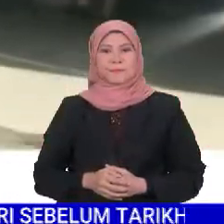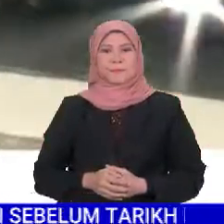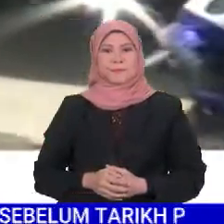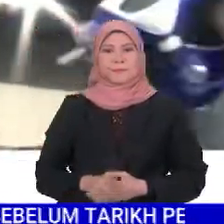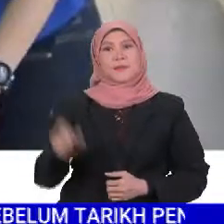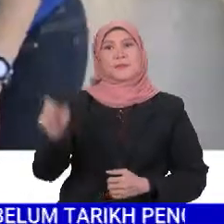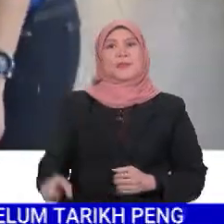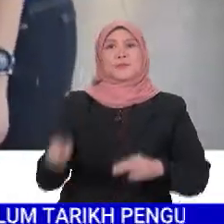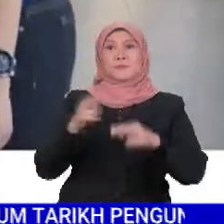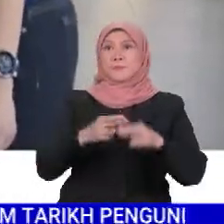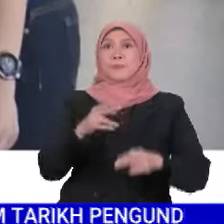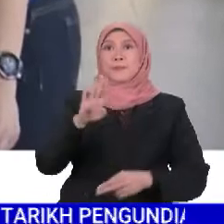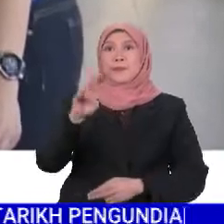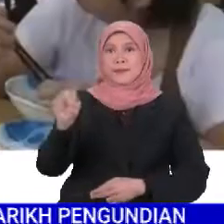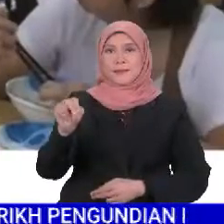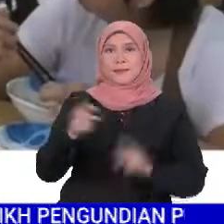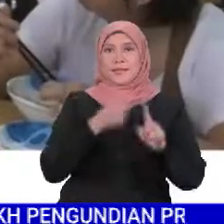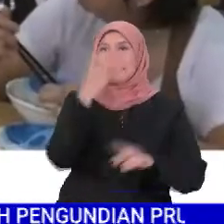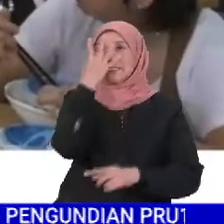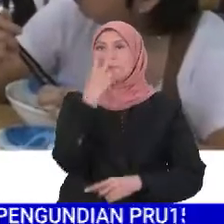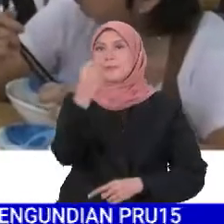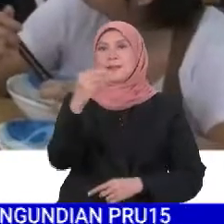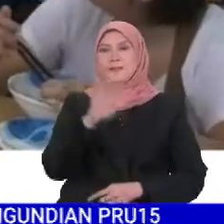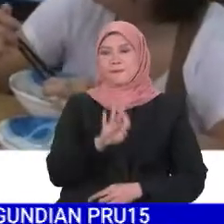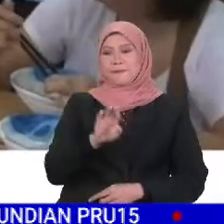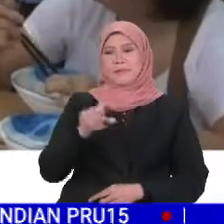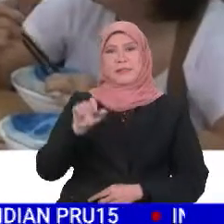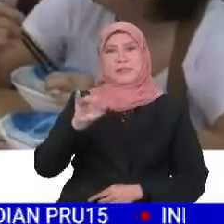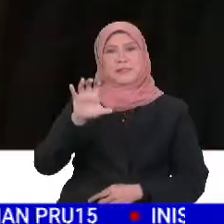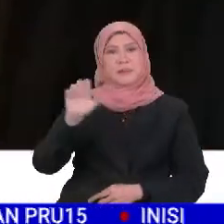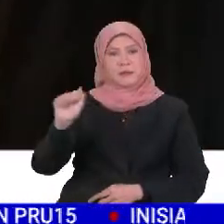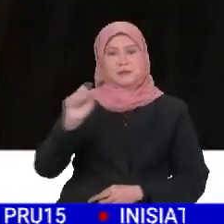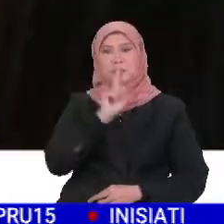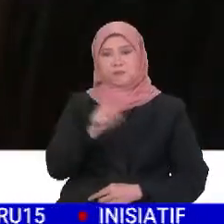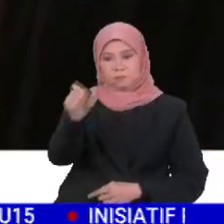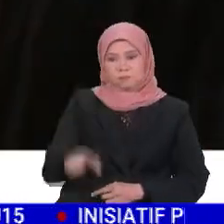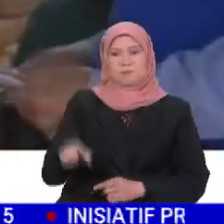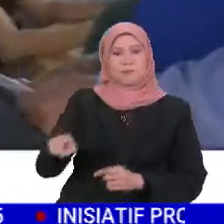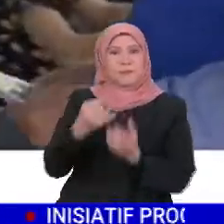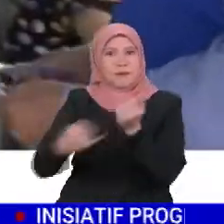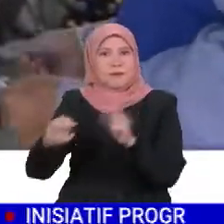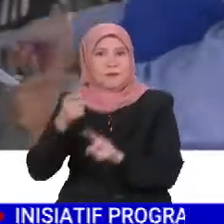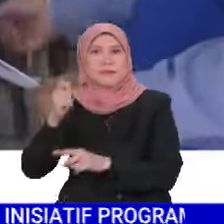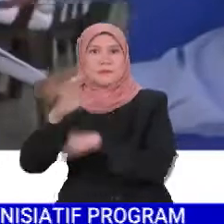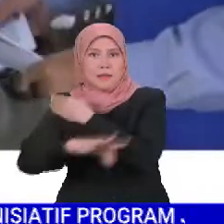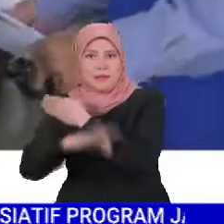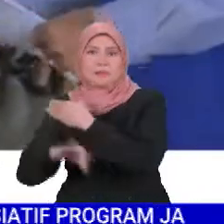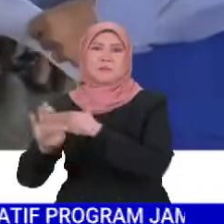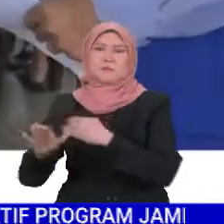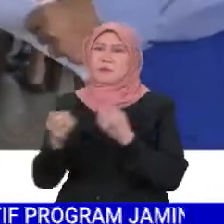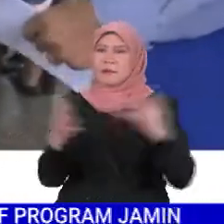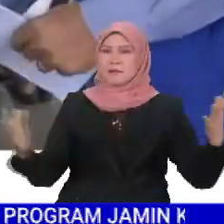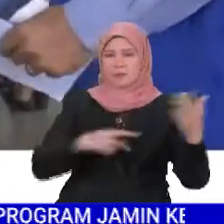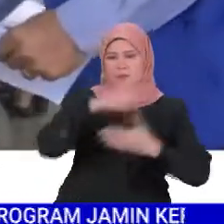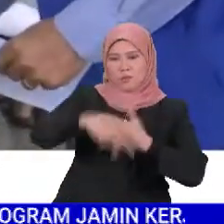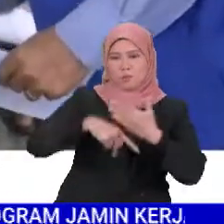Bagi calon Barisan Nasional di Parlimen Seremban, Felicia Wong Yin Tin, sebagai anak jati bandaraya itu, banyak perkara yang ingin